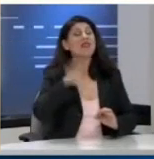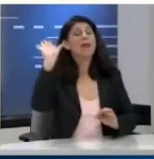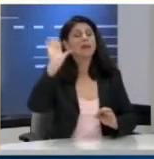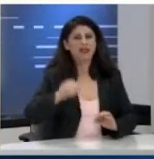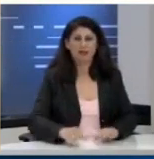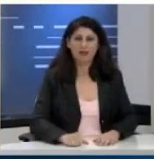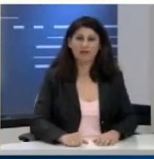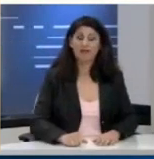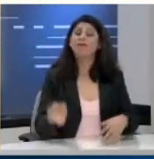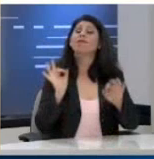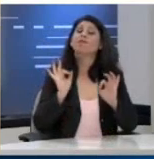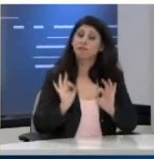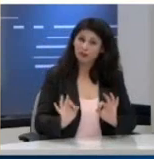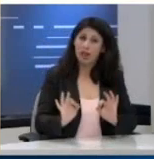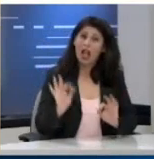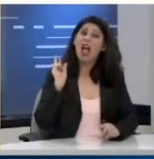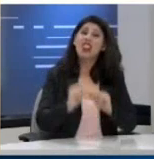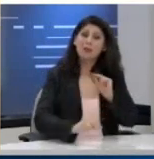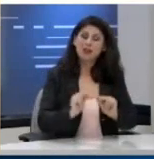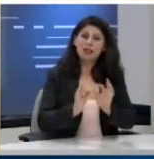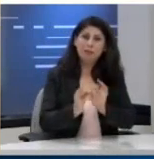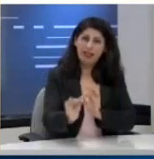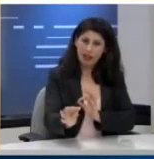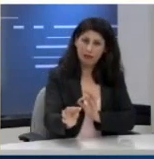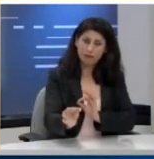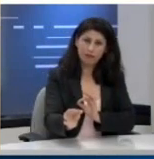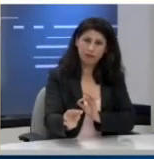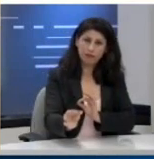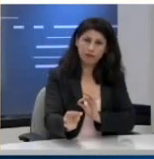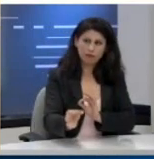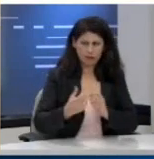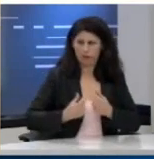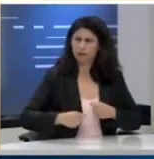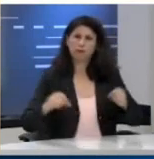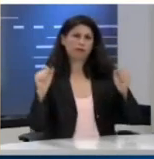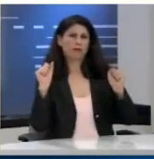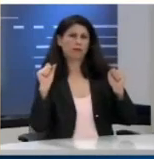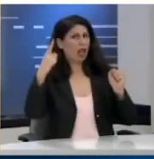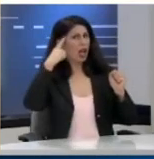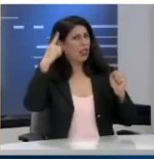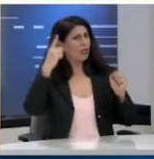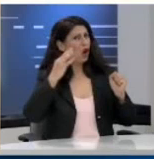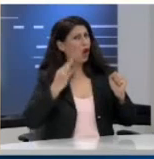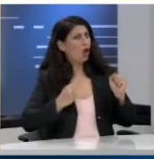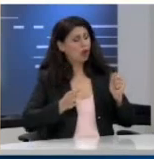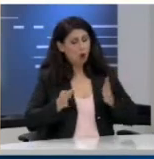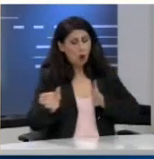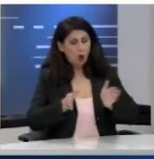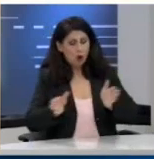Και βεβαίως θα κληθεί να ψηφίσει και μέτρα τα οποία είναι αντίθετη στο ιδεολογικό της πρόσημο,